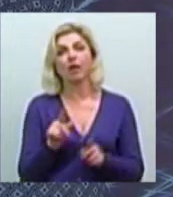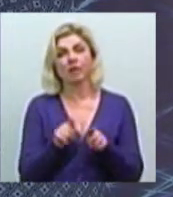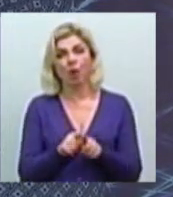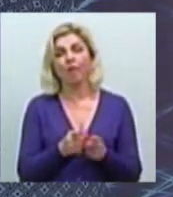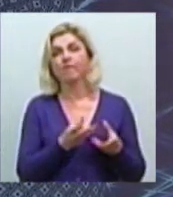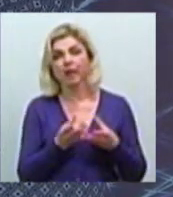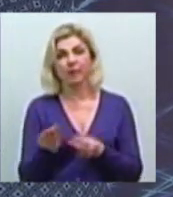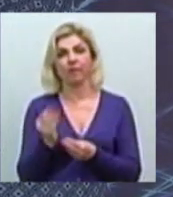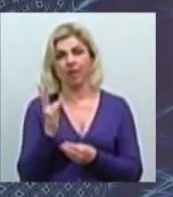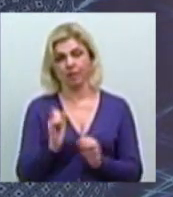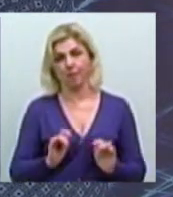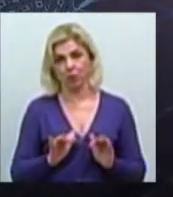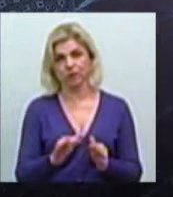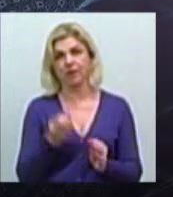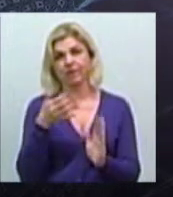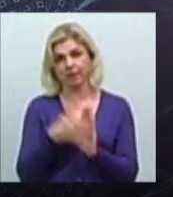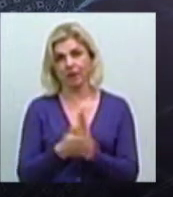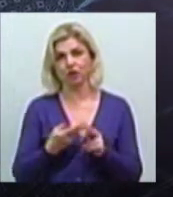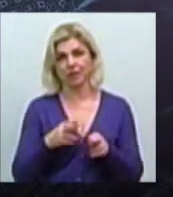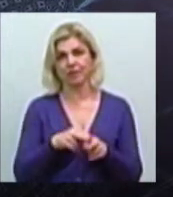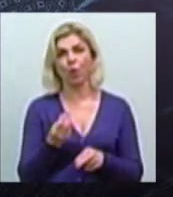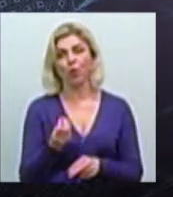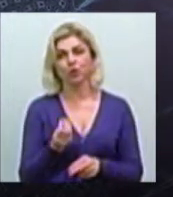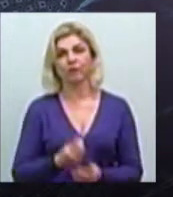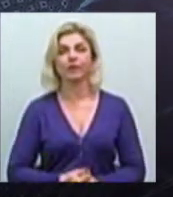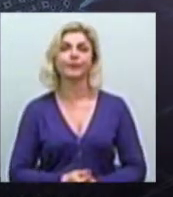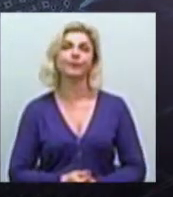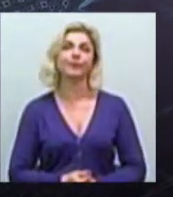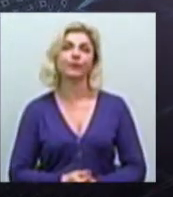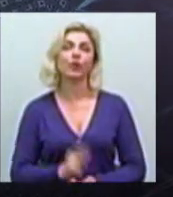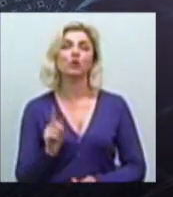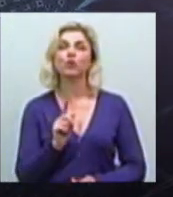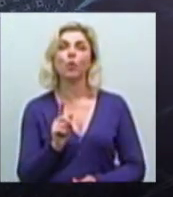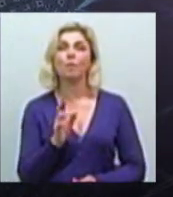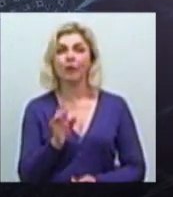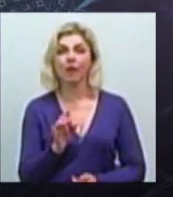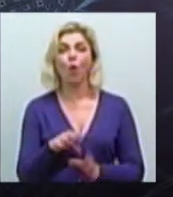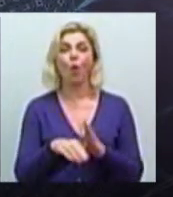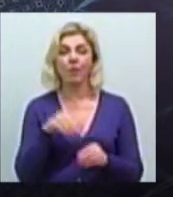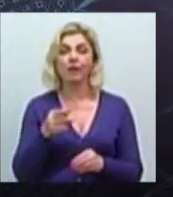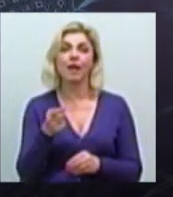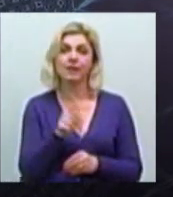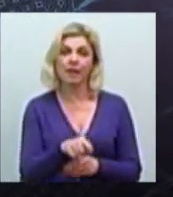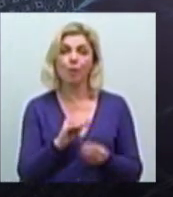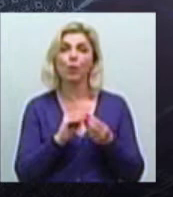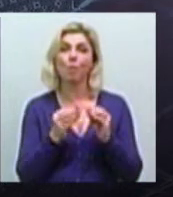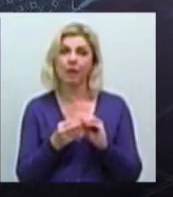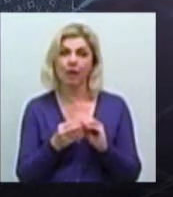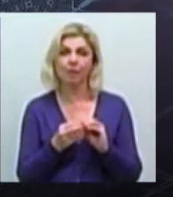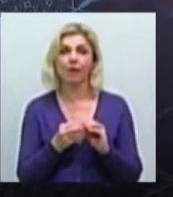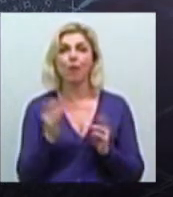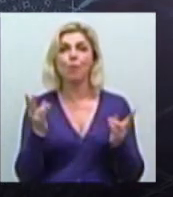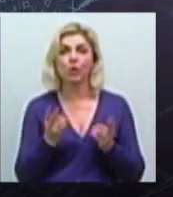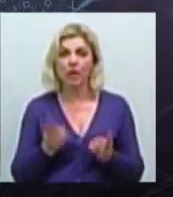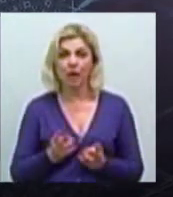на процес витрачання цих коштів. Розумієте, для того, щоб обрання тих проблем,